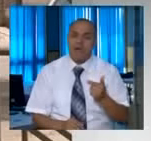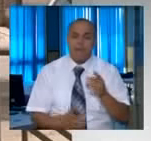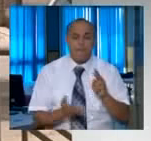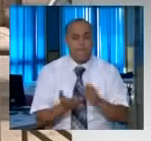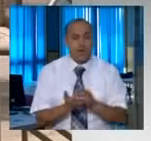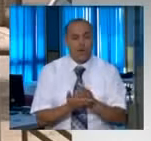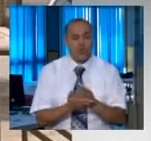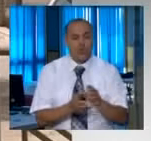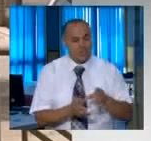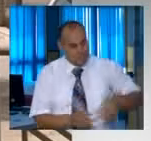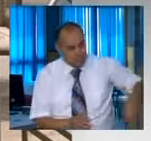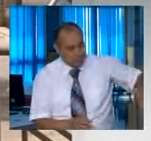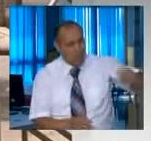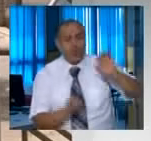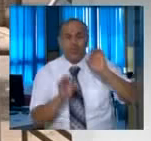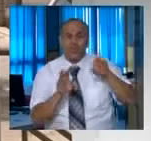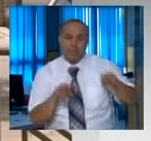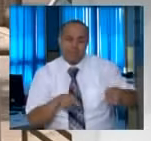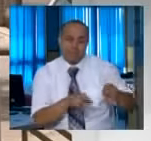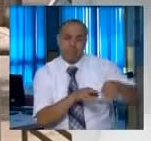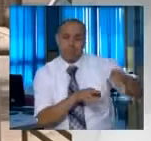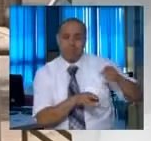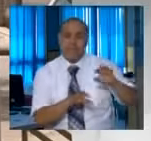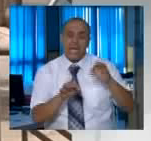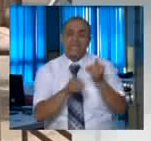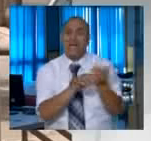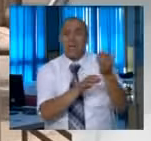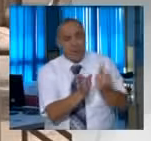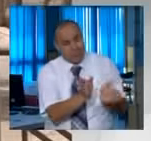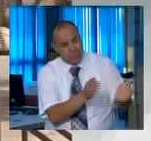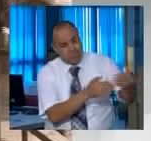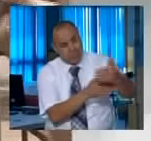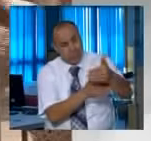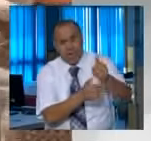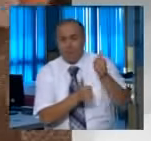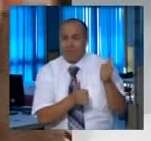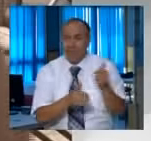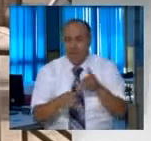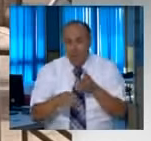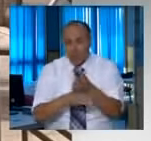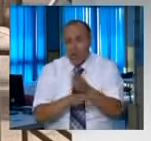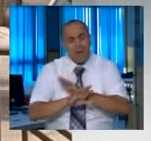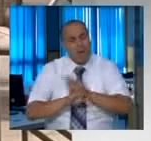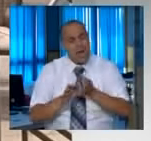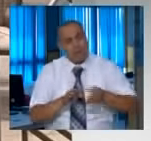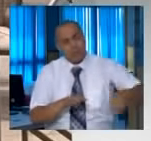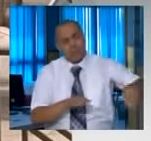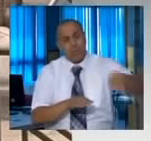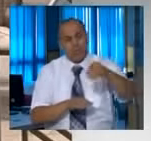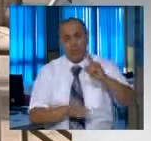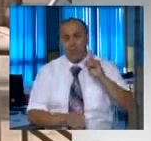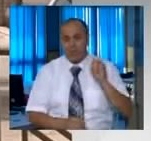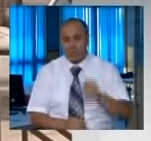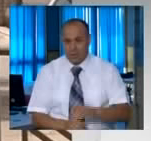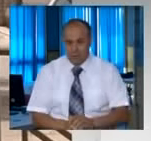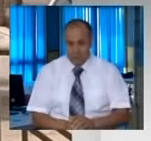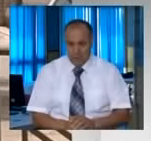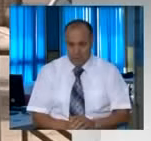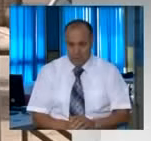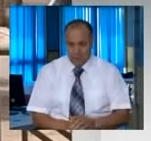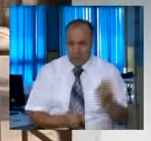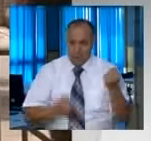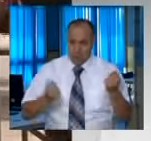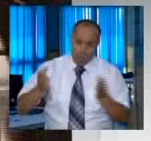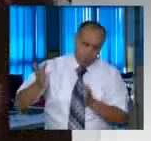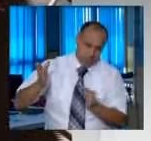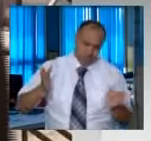الطريق الحزامية اللي كان مبرمج منذ 10 سنوات، اللي يهتم يعني يضم أو يتم تحويل وجهة الشاحنات